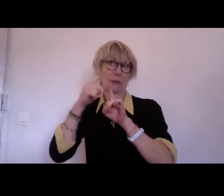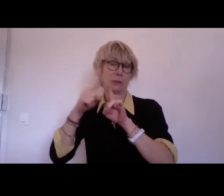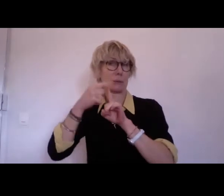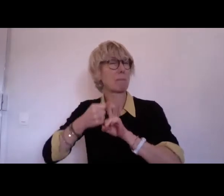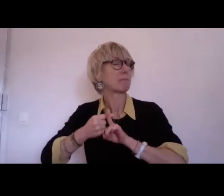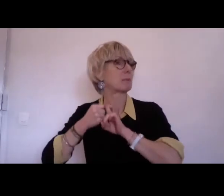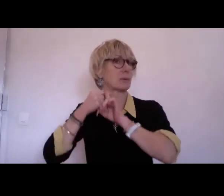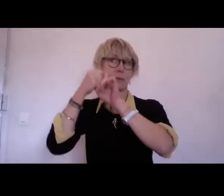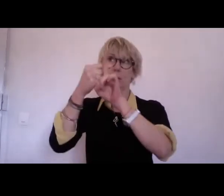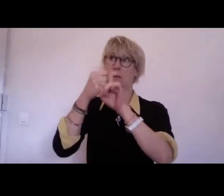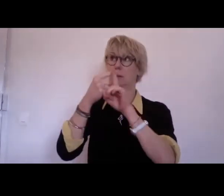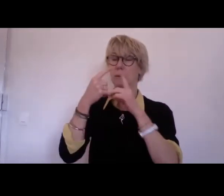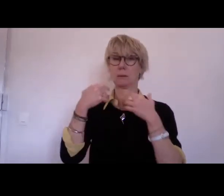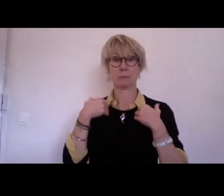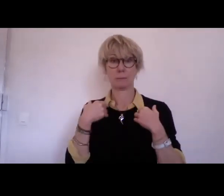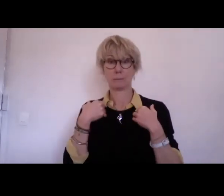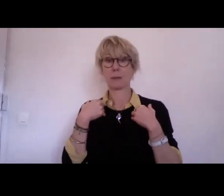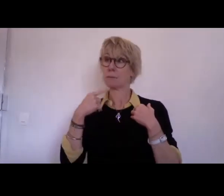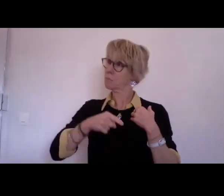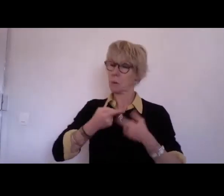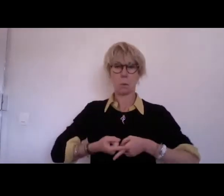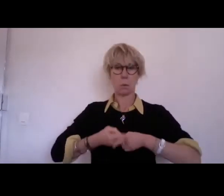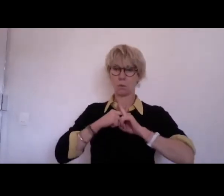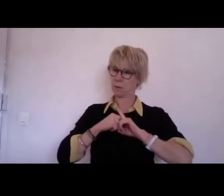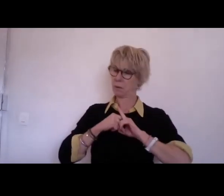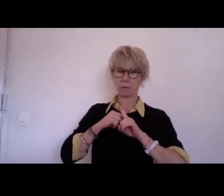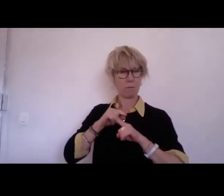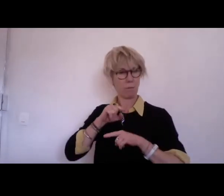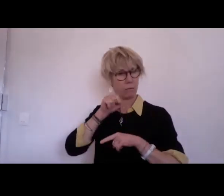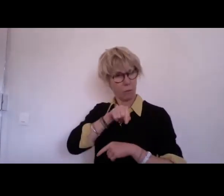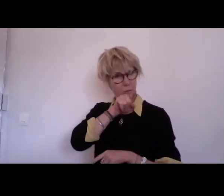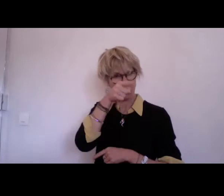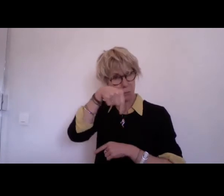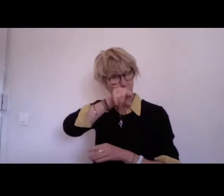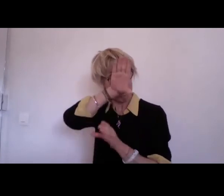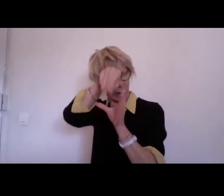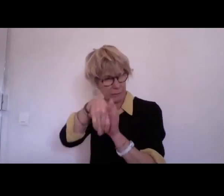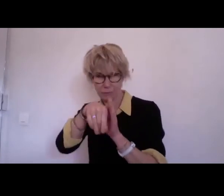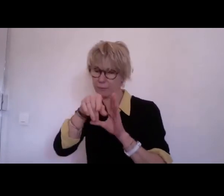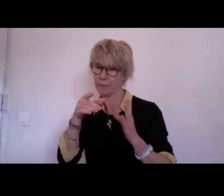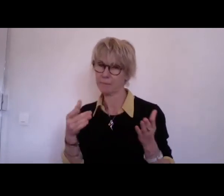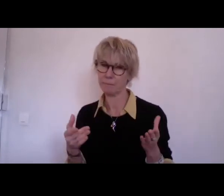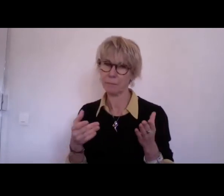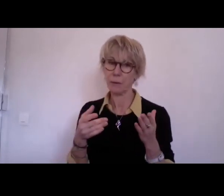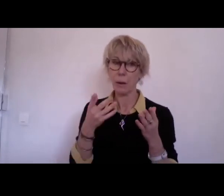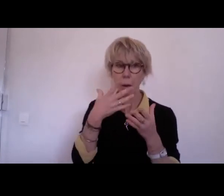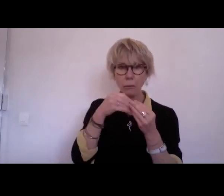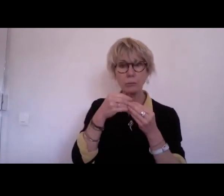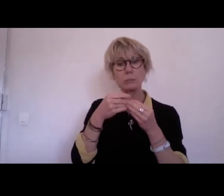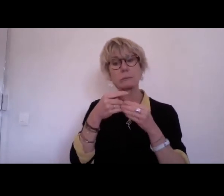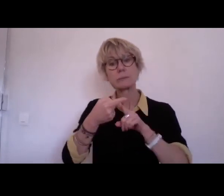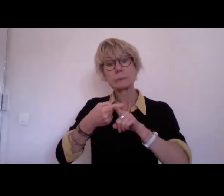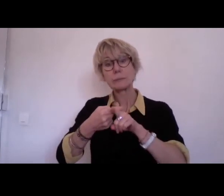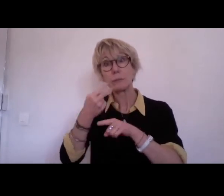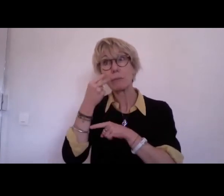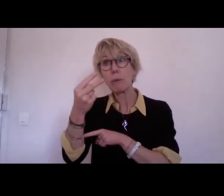m'a confortée dans l'idée qu'il fallait essayer. Et en plus, on s'est vite aperçu que ce confinement allait